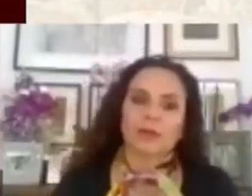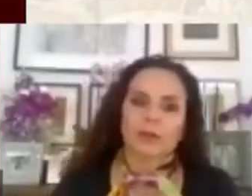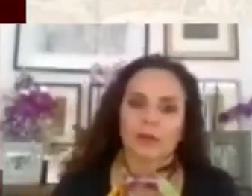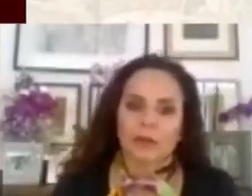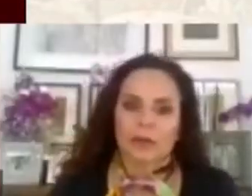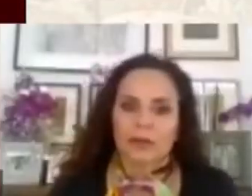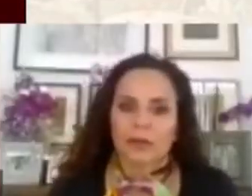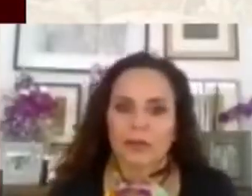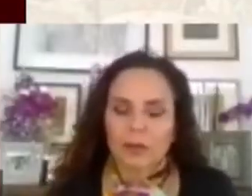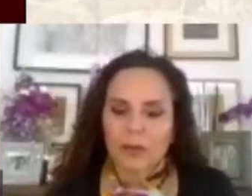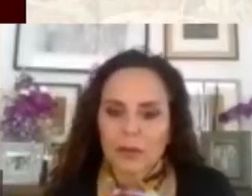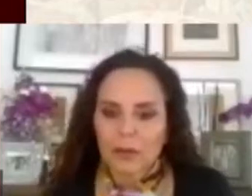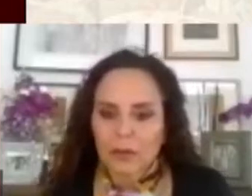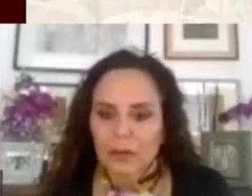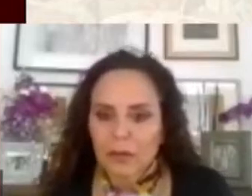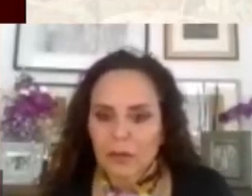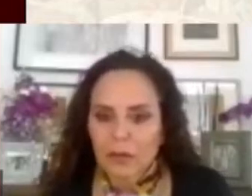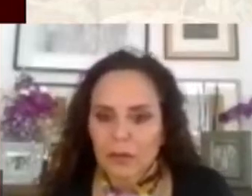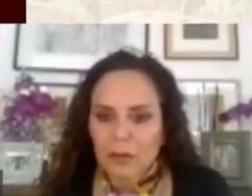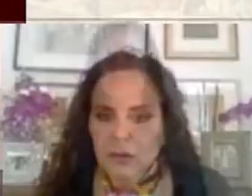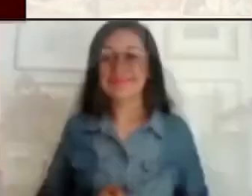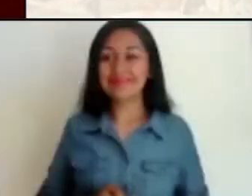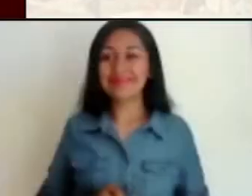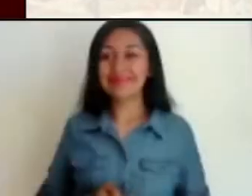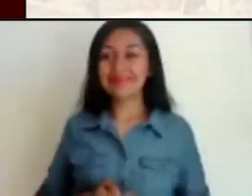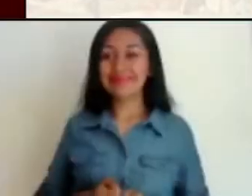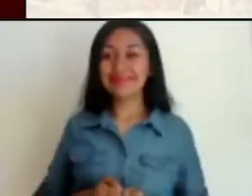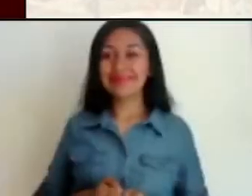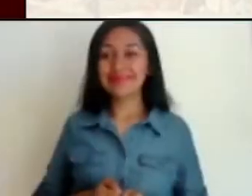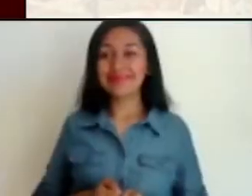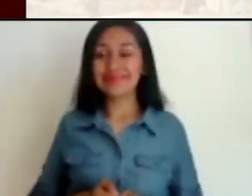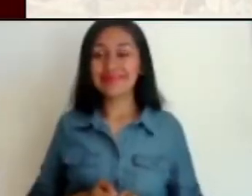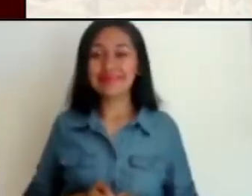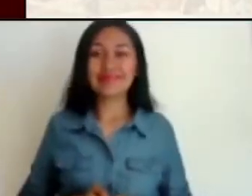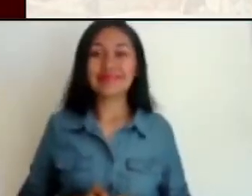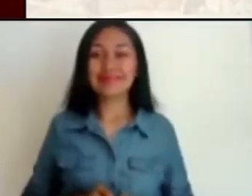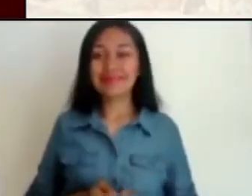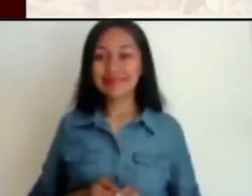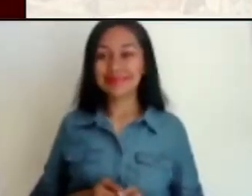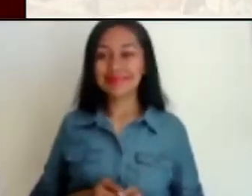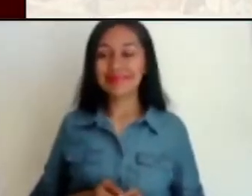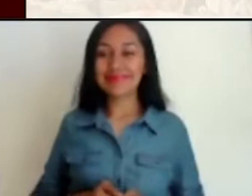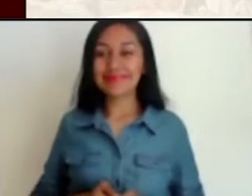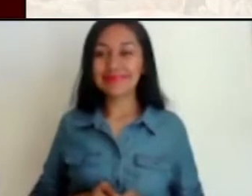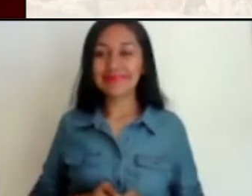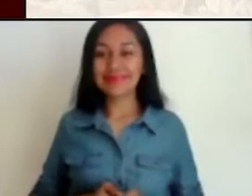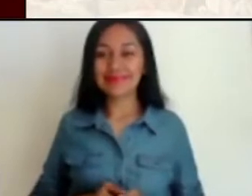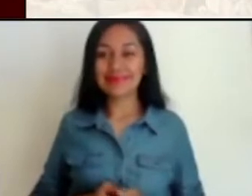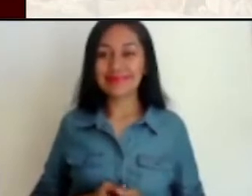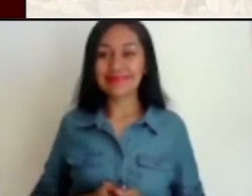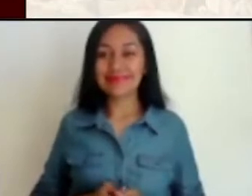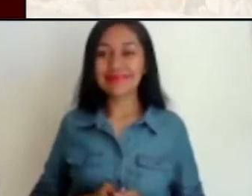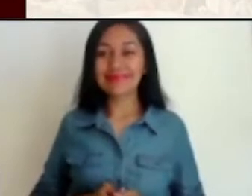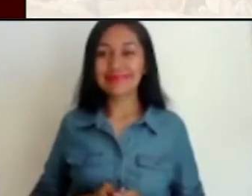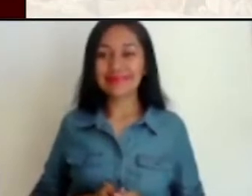Rattus rattus, che presenta abitudini domestiche, anziché, come vediamo in alto a sinistra abbiamo